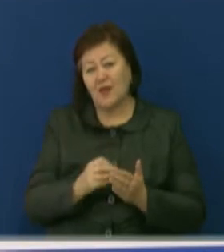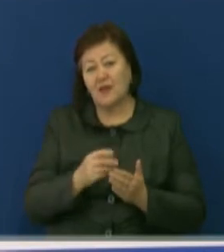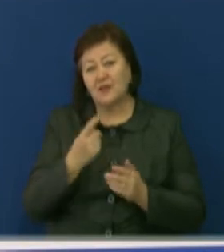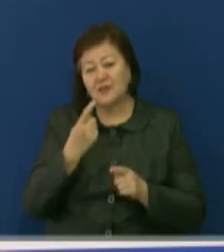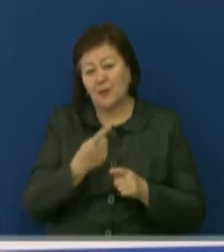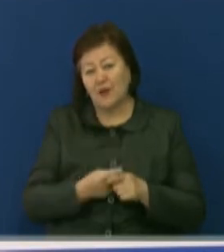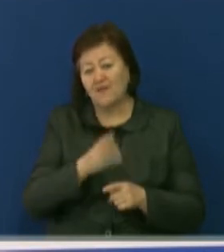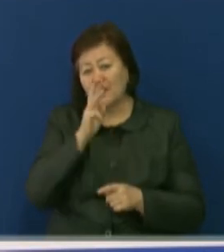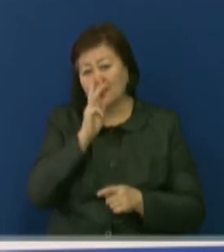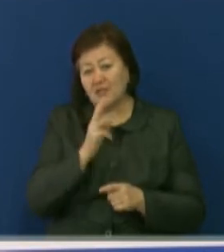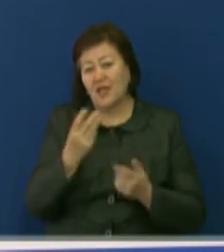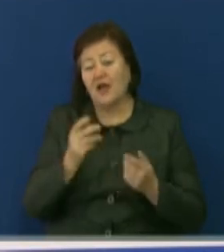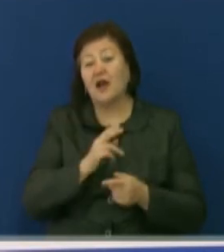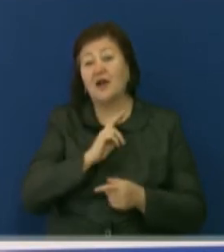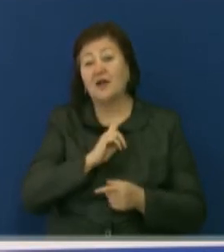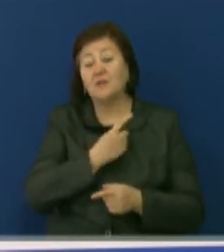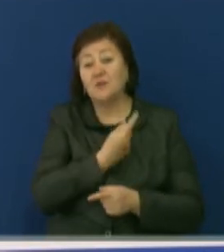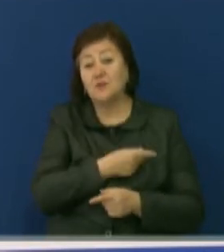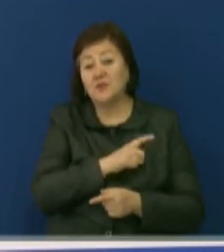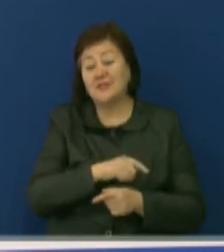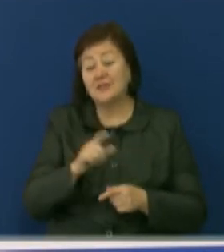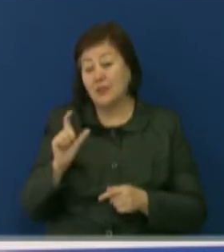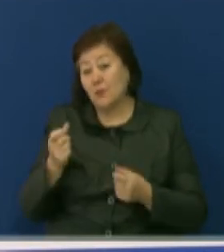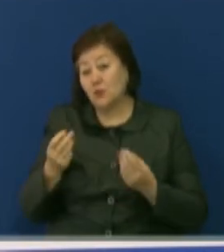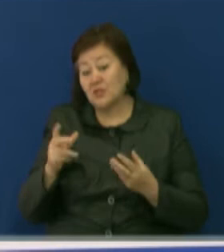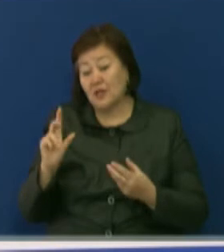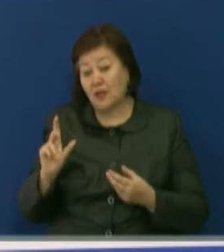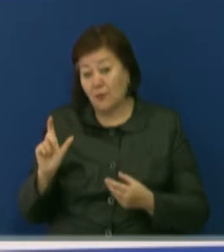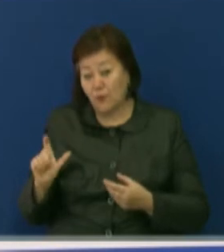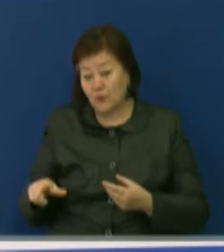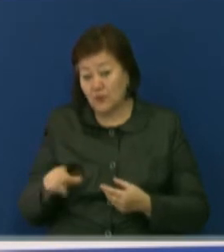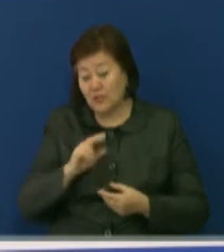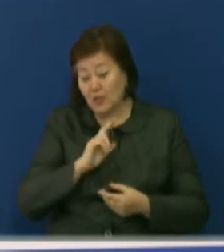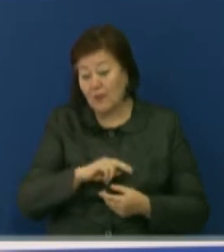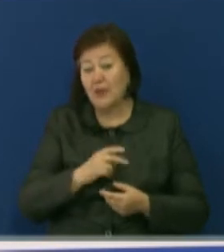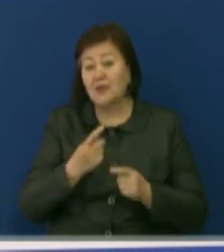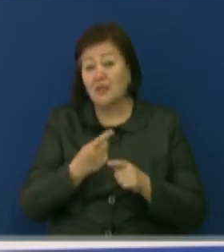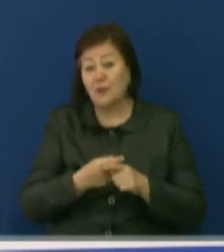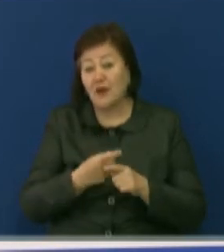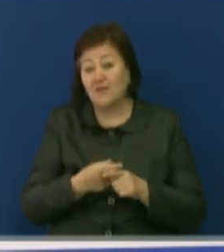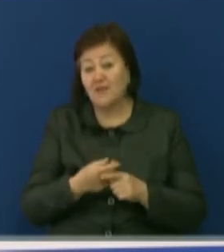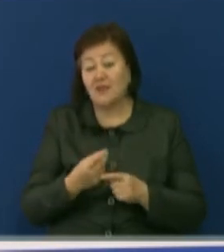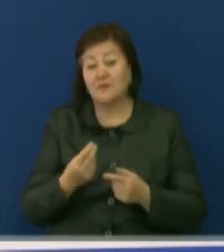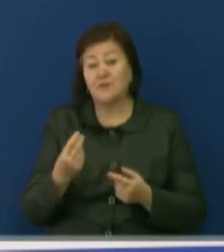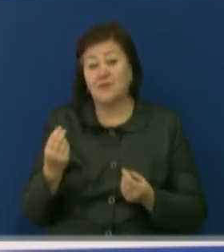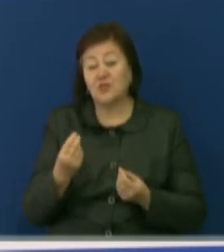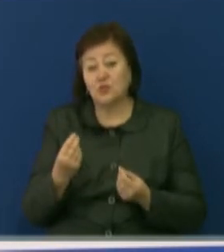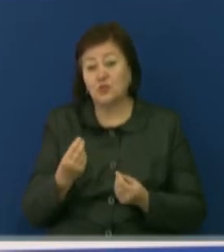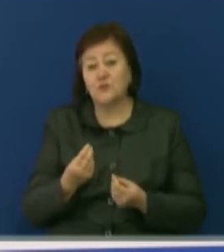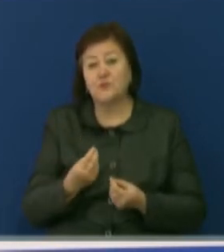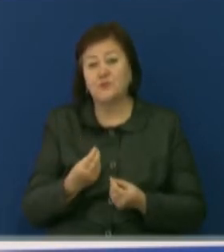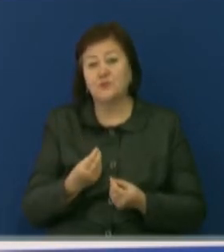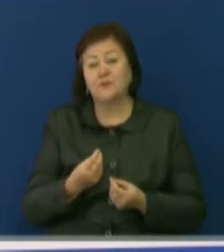қызметкерлеріне 25% айлық қосылды. 2023 жылға қарай дәрігерлердің жалақысы экономикадағы орташа